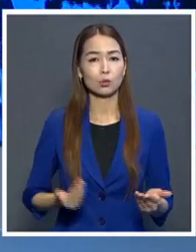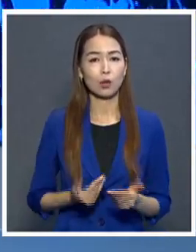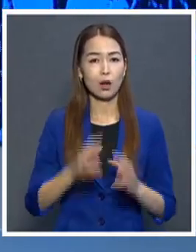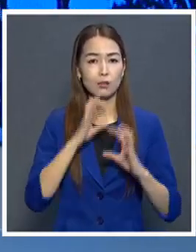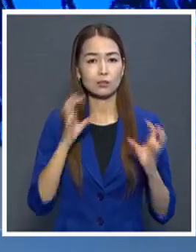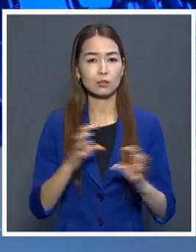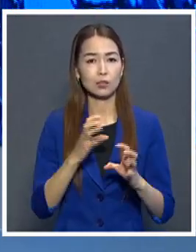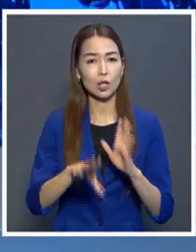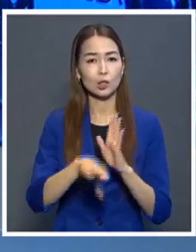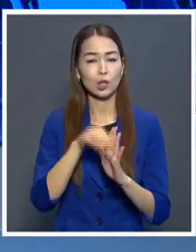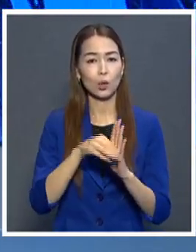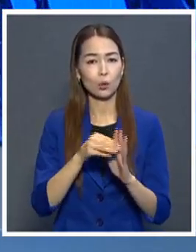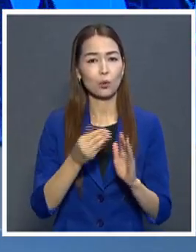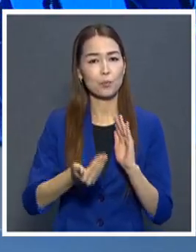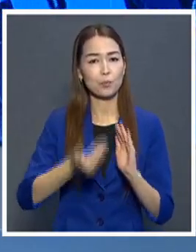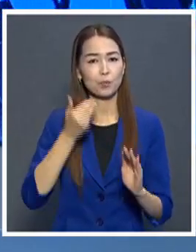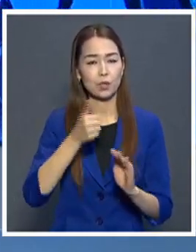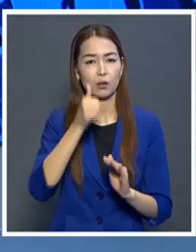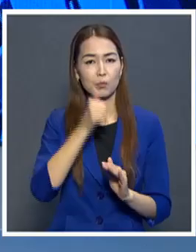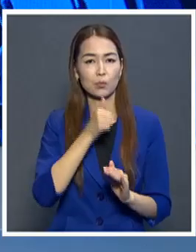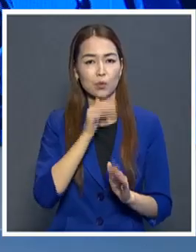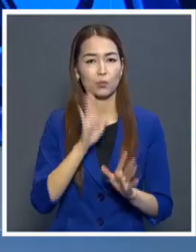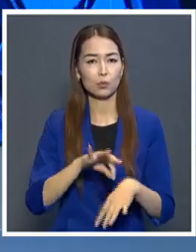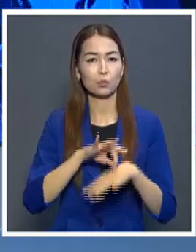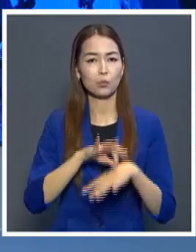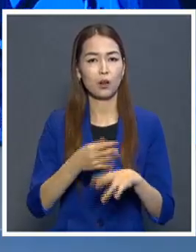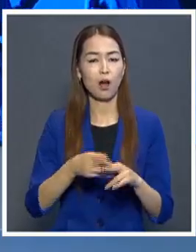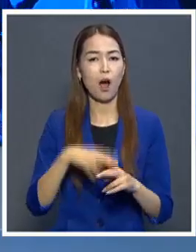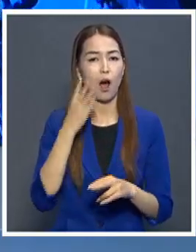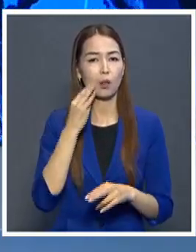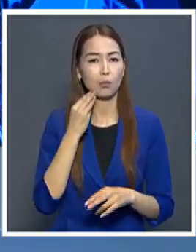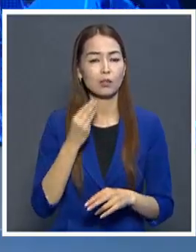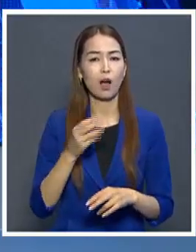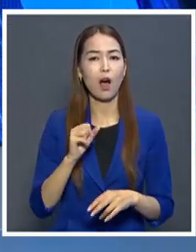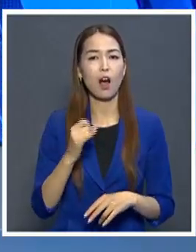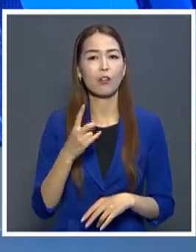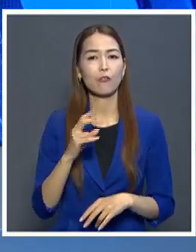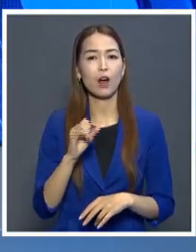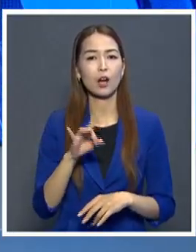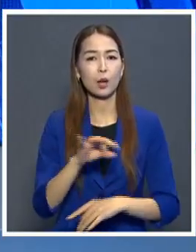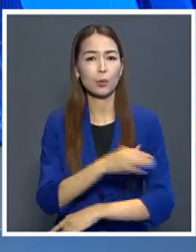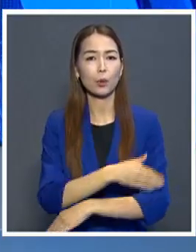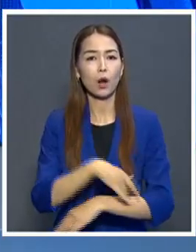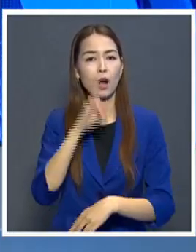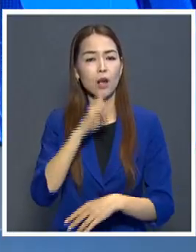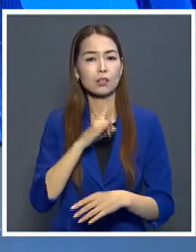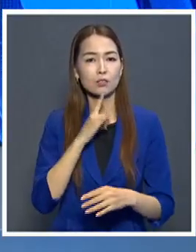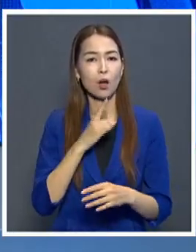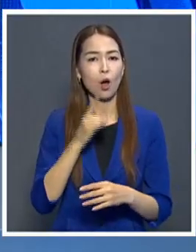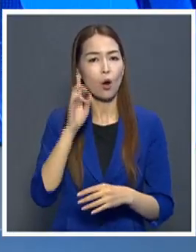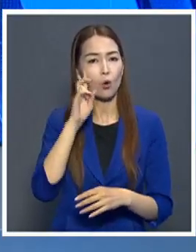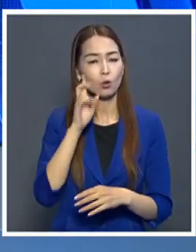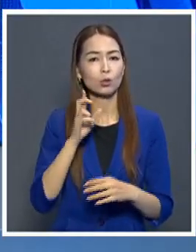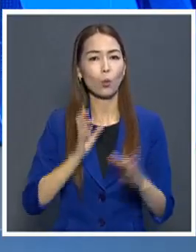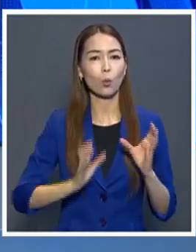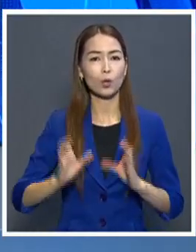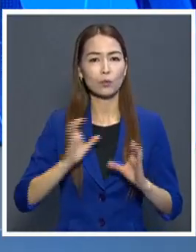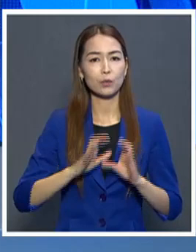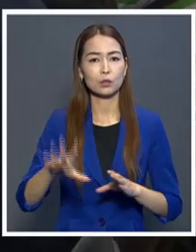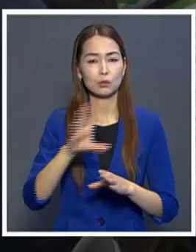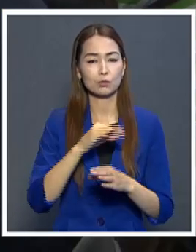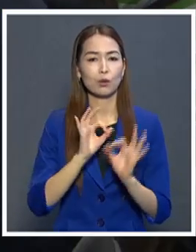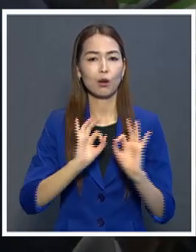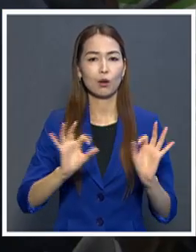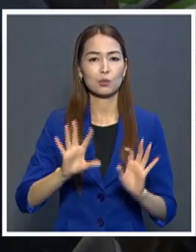үшін сайлауды мерзімінен бұрын өткізу қажет. Алматыда Әл-Фараби атындағы Қазақ ұлттық университетінде өткен басқосуда белгілі сарапшылар осыны